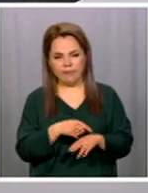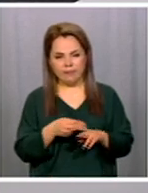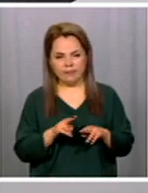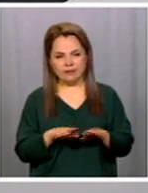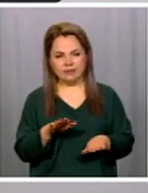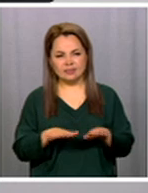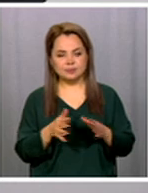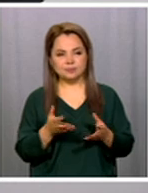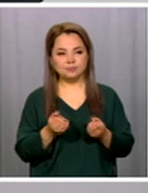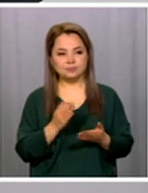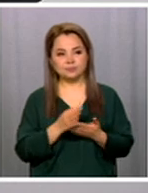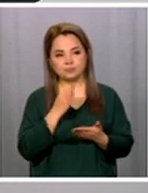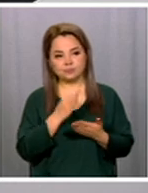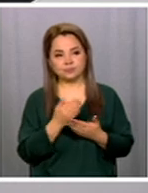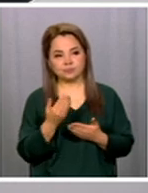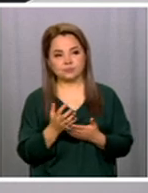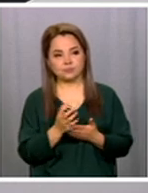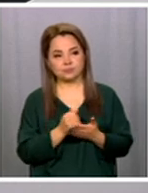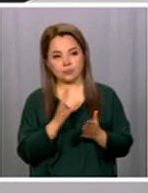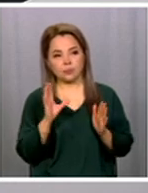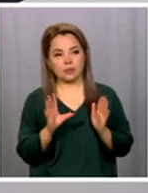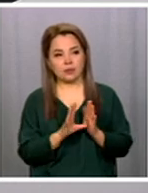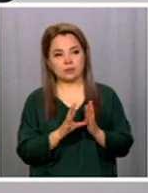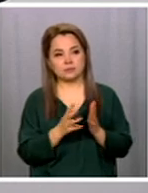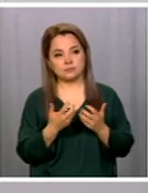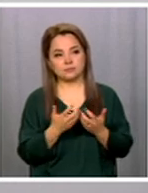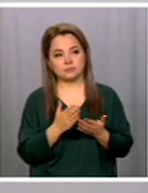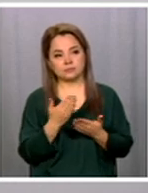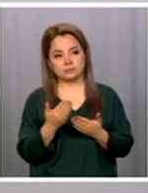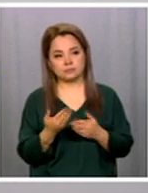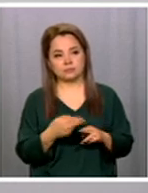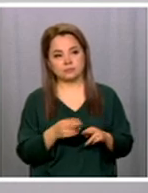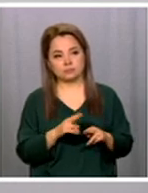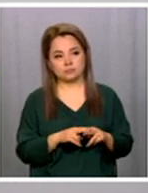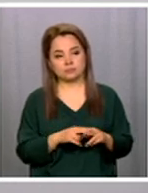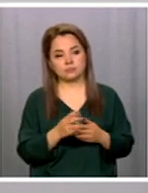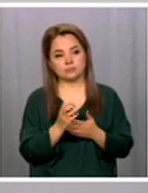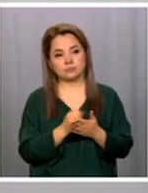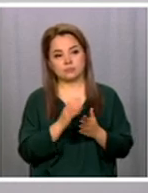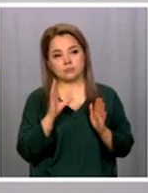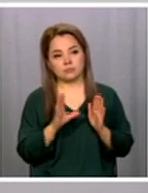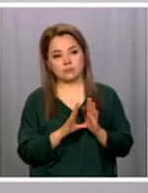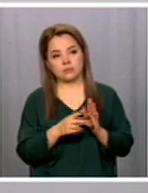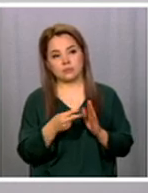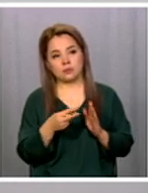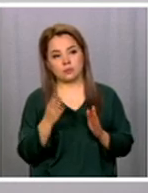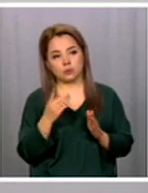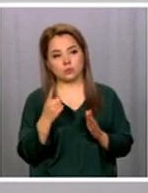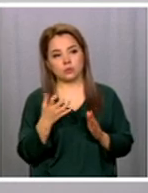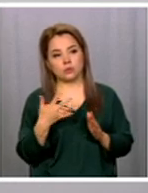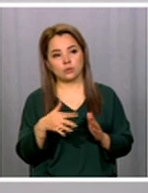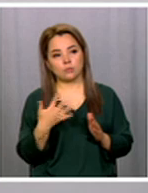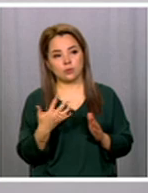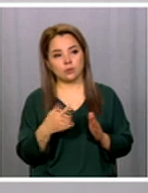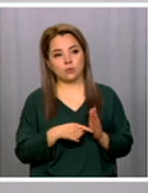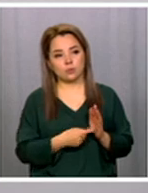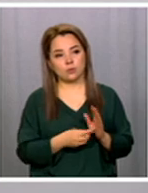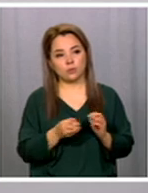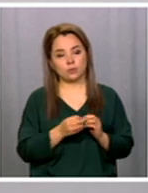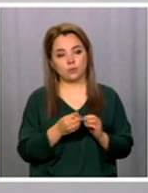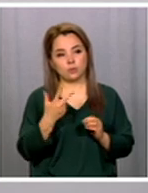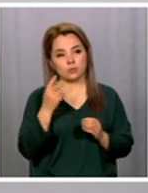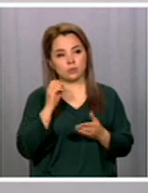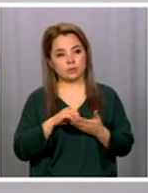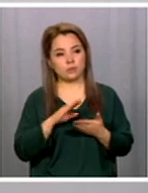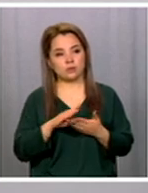массасы. Потенциалдық энергияны есептейік. Потенциалдық энергия тең болады 155 көбейтілген 10-ның 3 дәрежесі